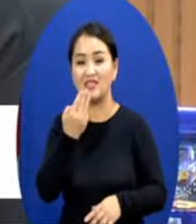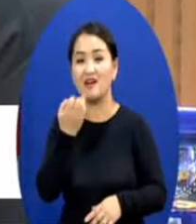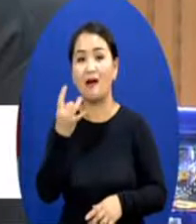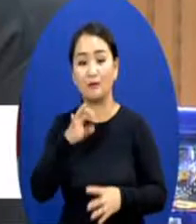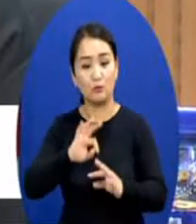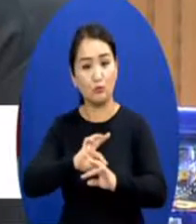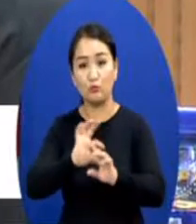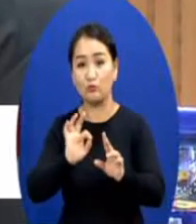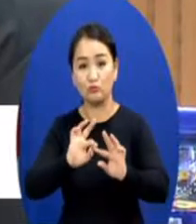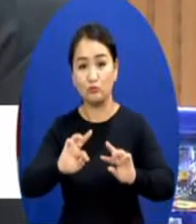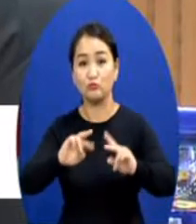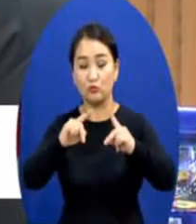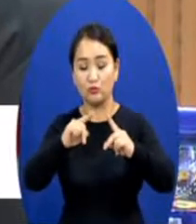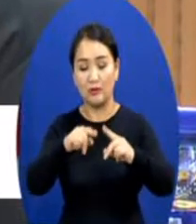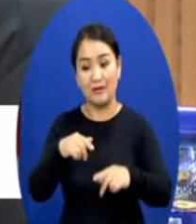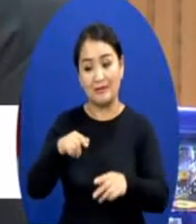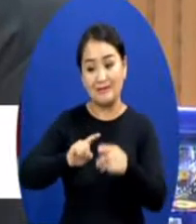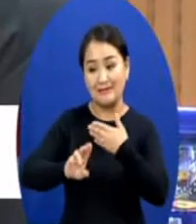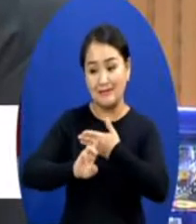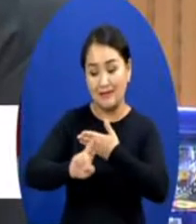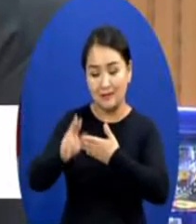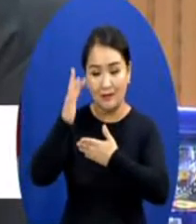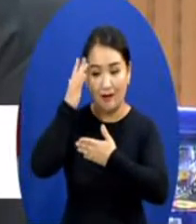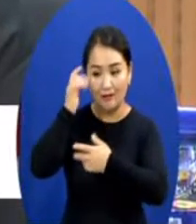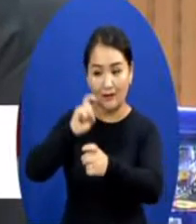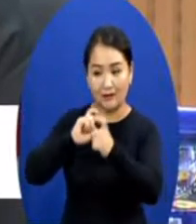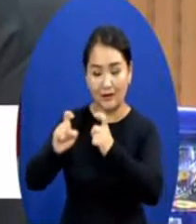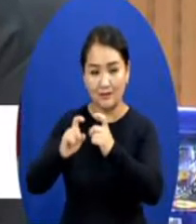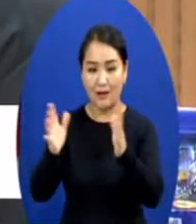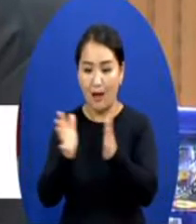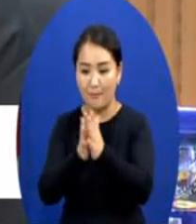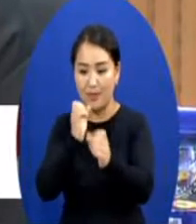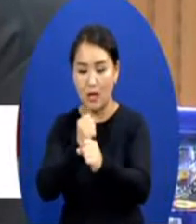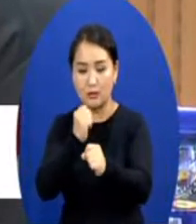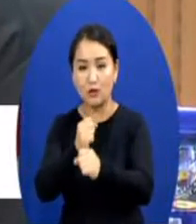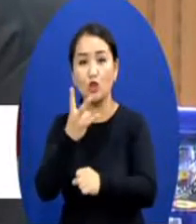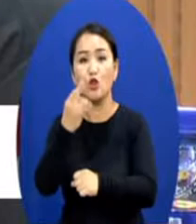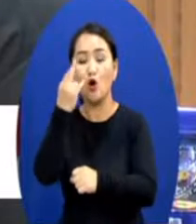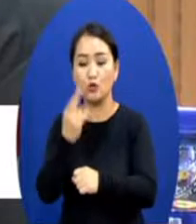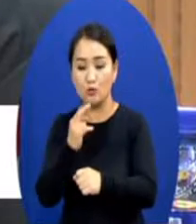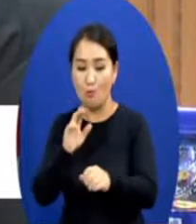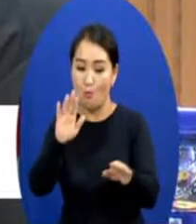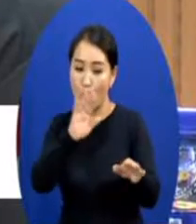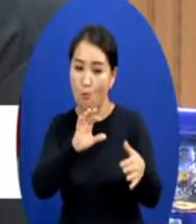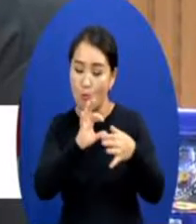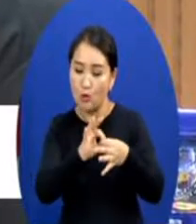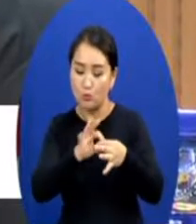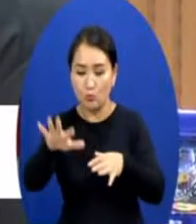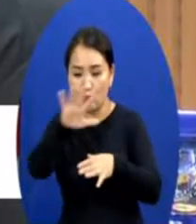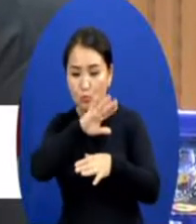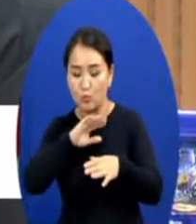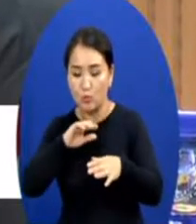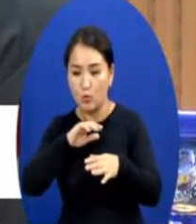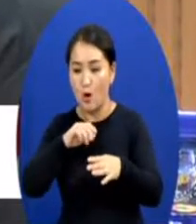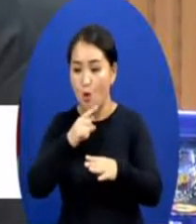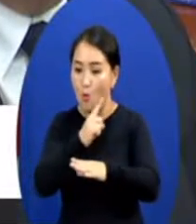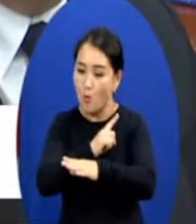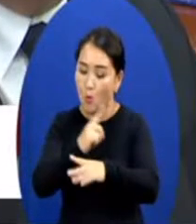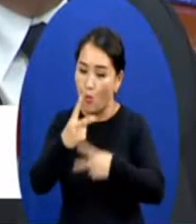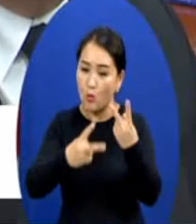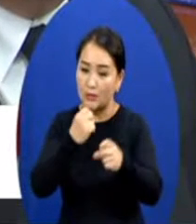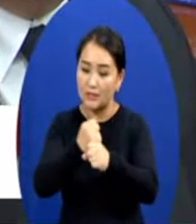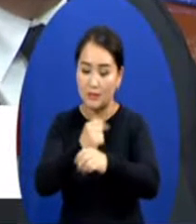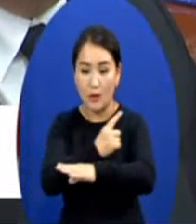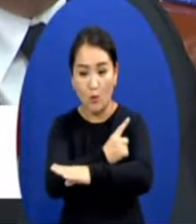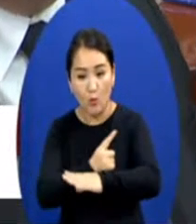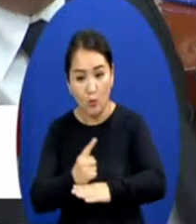байна. Цаашид бидэнд гадаад харилцаа хамтын ажиллагааны нөөц боломжтойд ажиллан үйл ажиллагааныхаа цар хүрээ үр дүн